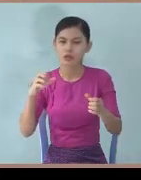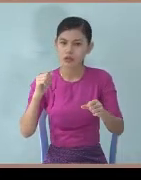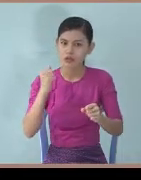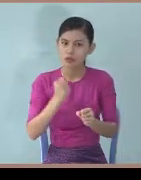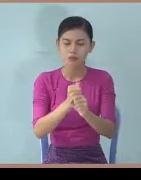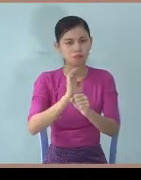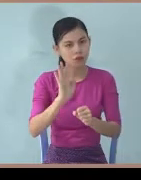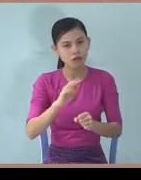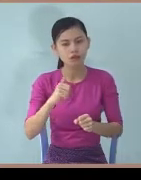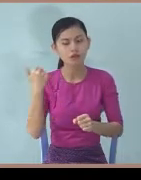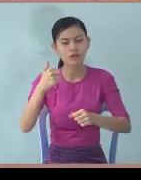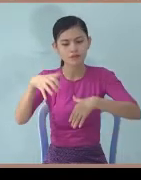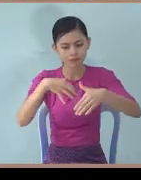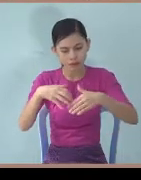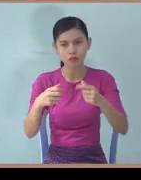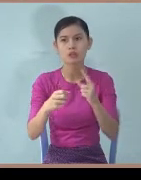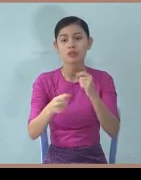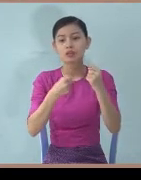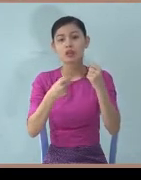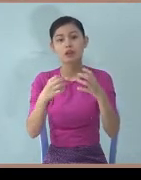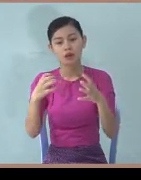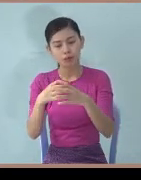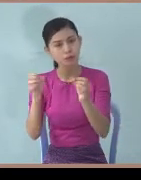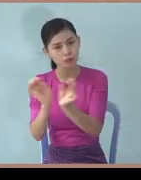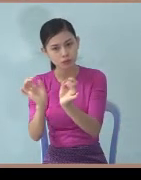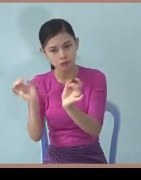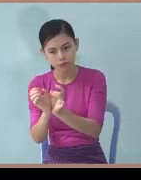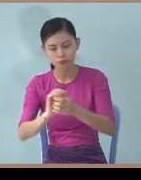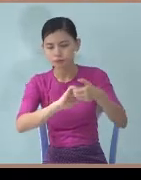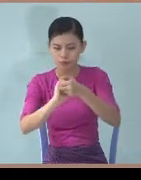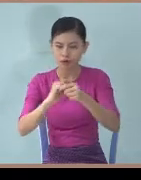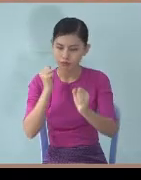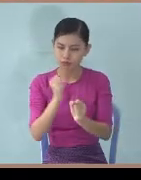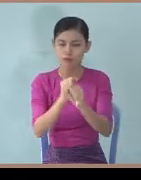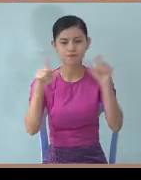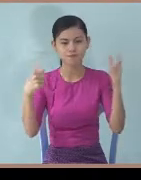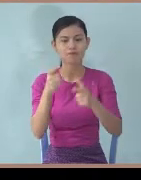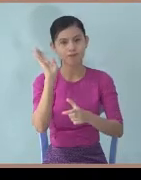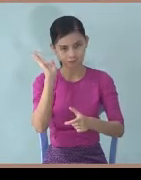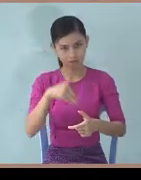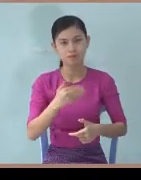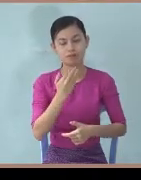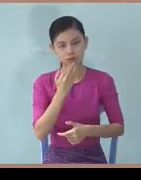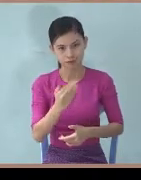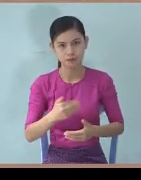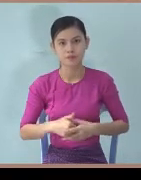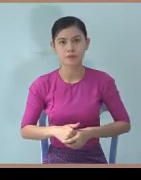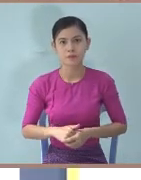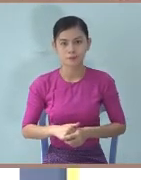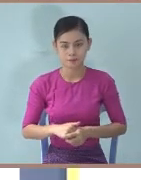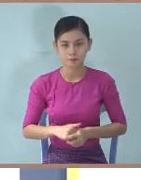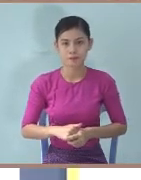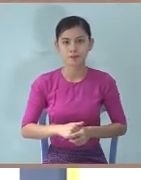။အားလုံးအဖွဲ့ကြီးအားလုံးပူးပေါင်းပါဝင်မပြည်သူတွေလည်းပူးပေါင်းပါဝင်မှာပဲ။အောင်မြင်နိုင်မယ်လို့ကျွန်တော်မြတ်ပြောချင်ပါတယ်။ကျေးဇူးတင ်။ဟုတ်ကဲ့ပါကျေးဇူး